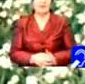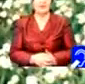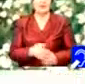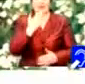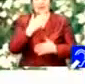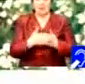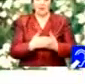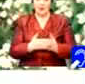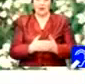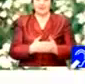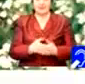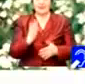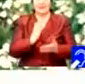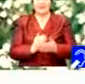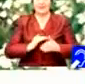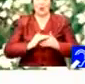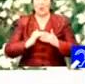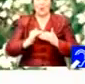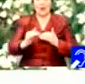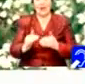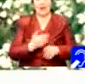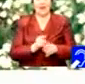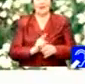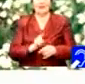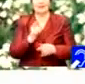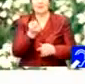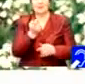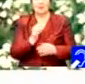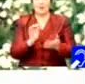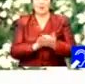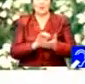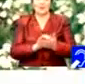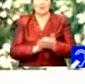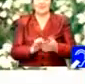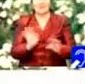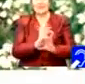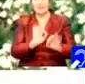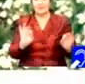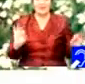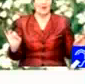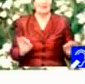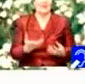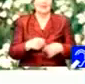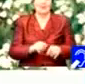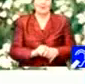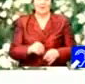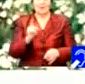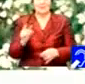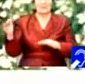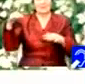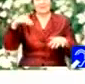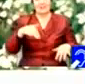În apropiere de Deva există o poiană pe cât de puțin cunoscută, pe atât de spectaculoasă. Platoul Vârtoapelor